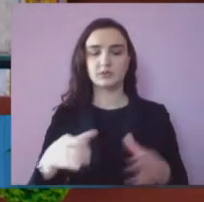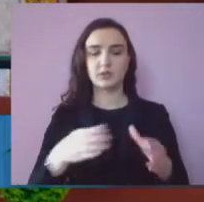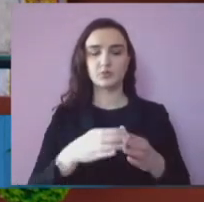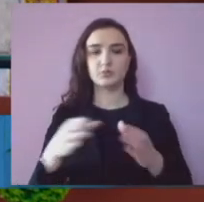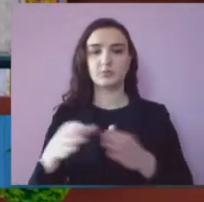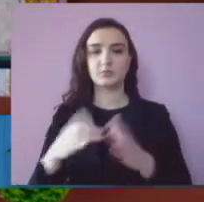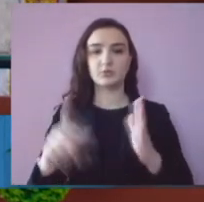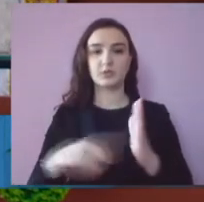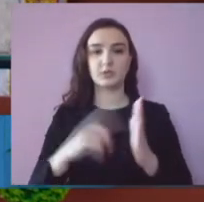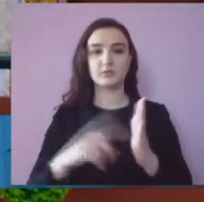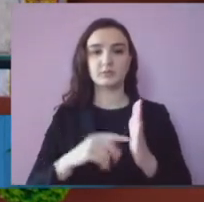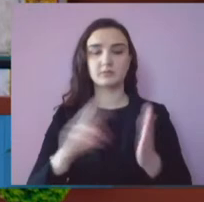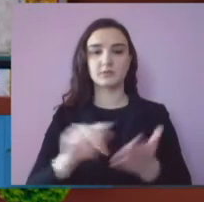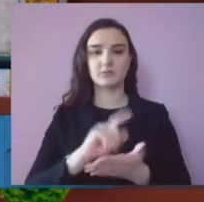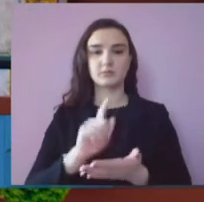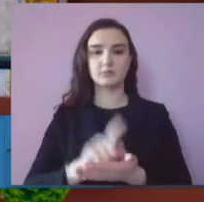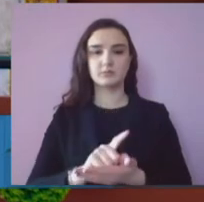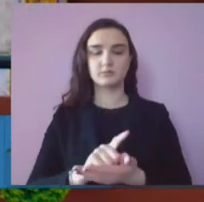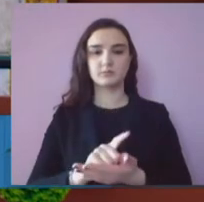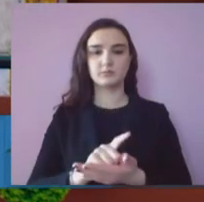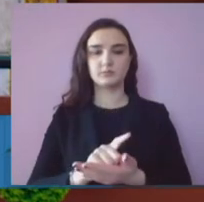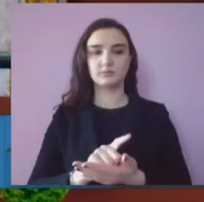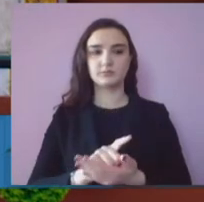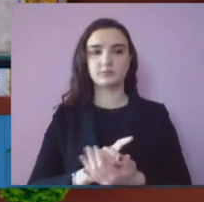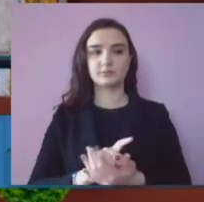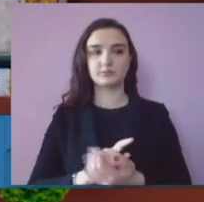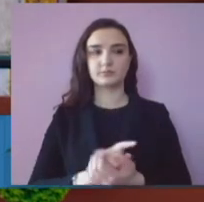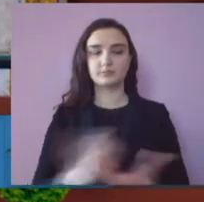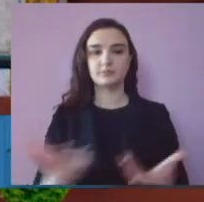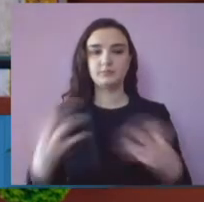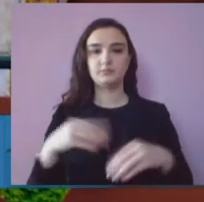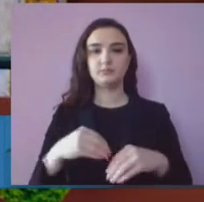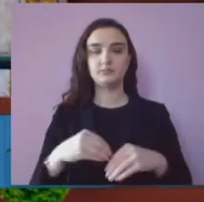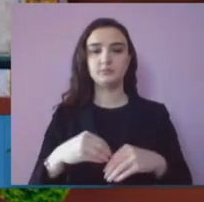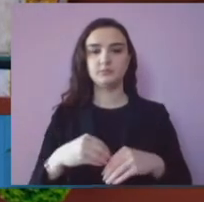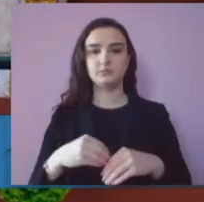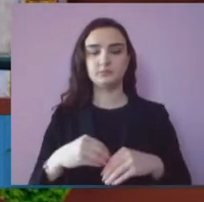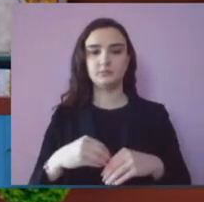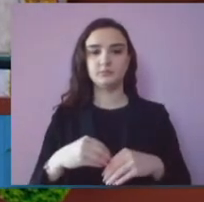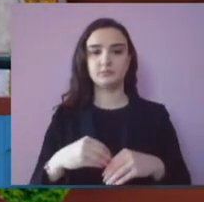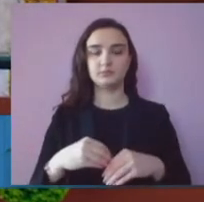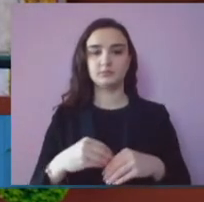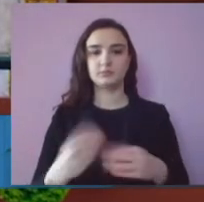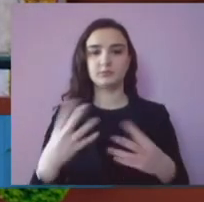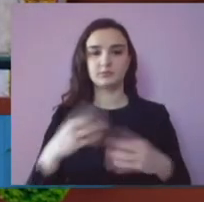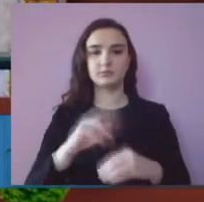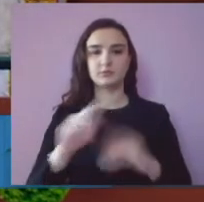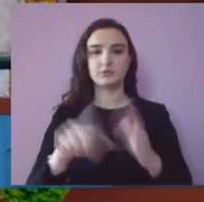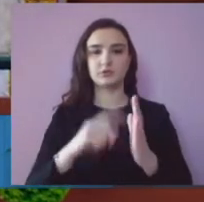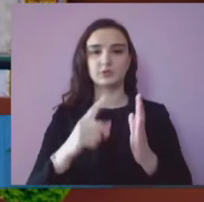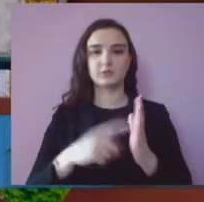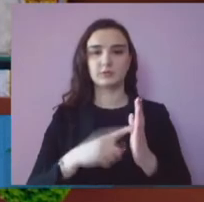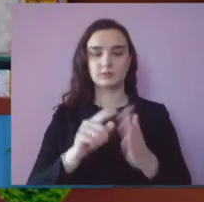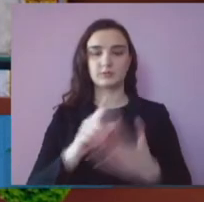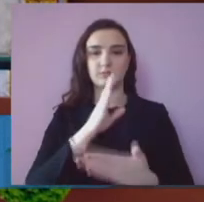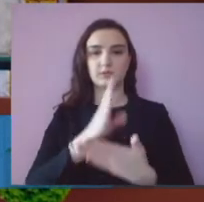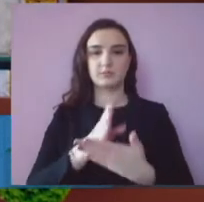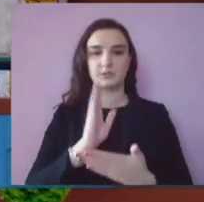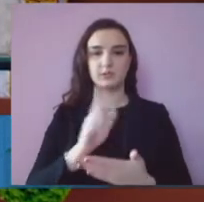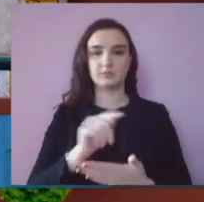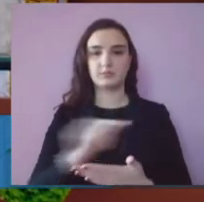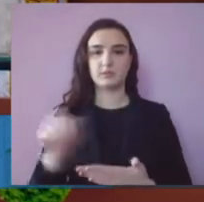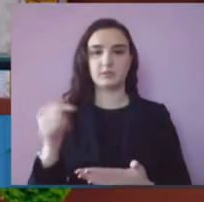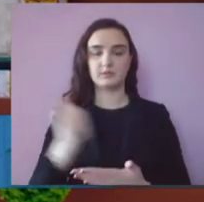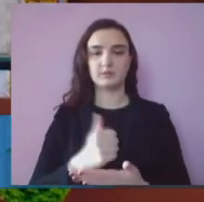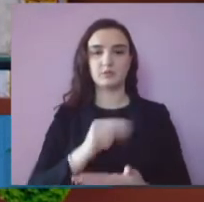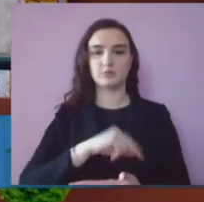და აუცილებლად გაამთლიანებს, განაზოგადებს და დასვამს ეთერში. მიმდინარე კვირაში